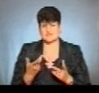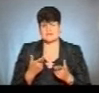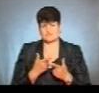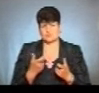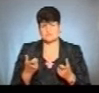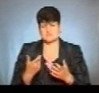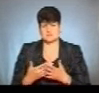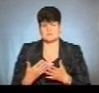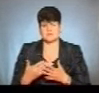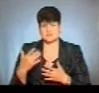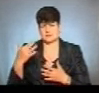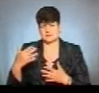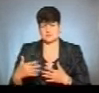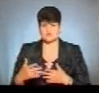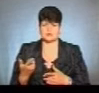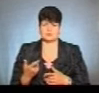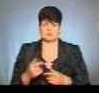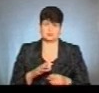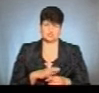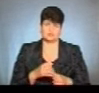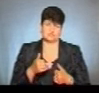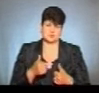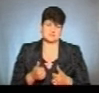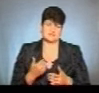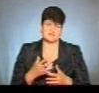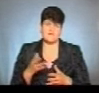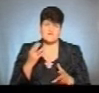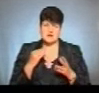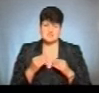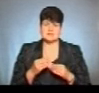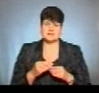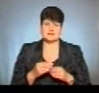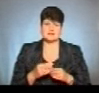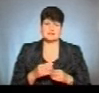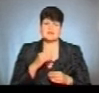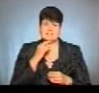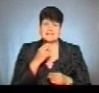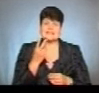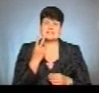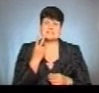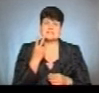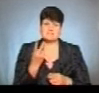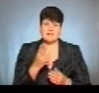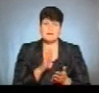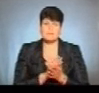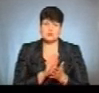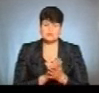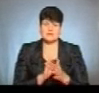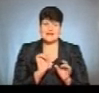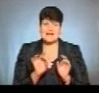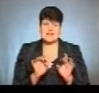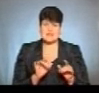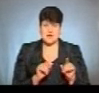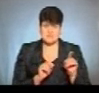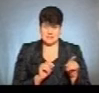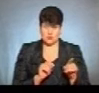інформаційних приводів, щоб справити позитивне враження. І досить два контрприклади якоїсь брудної реклами на нього,